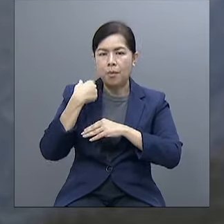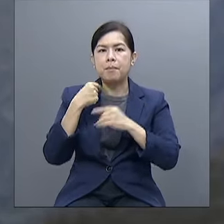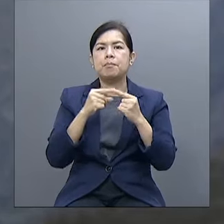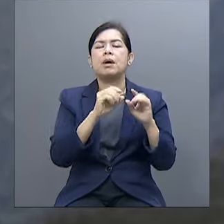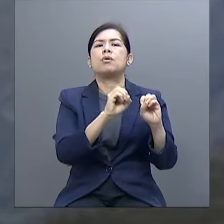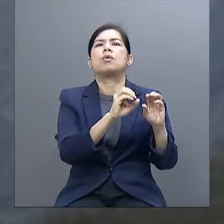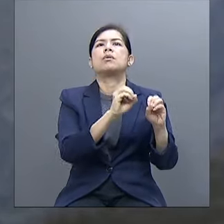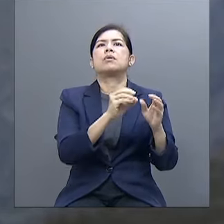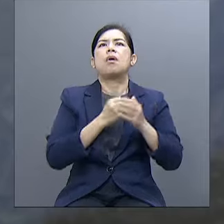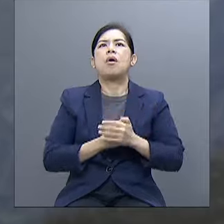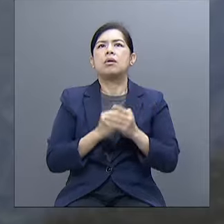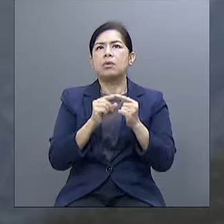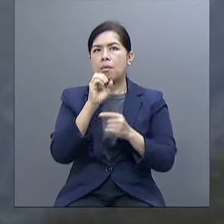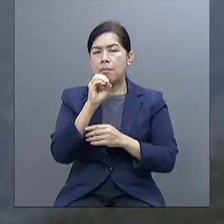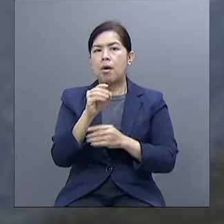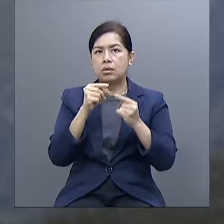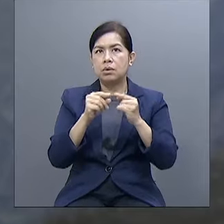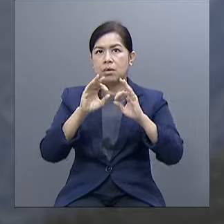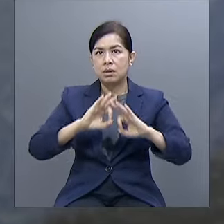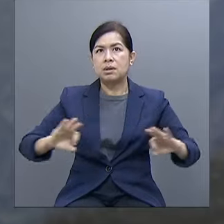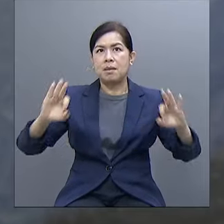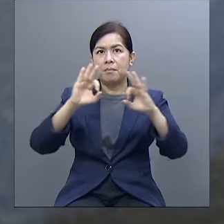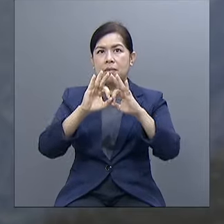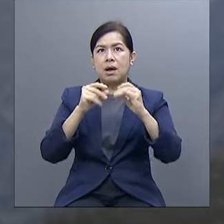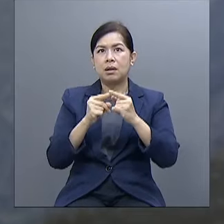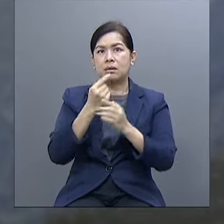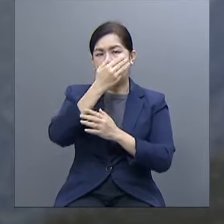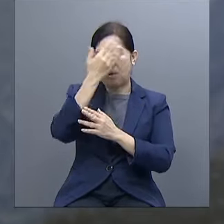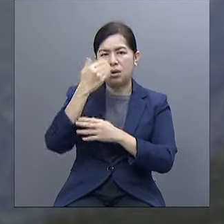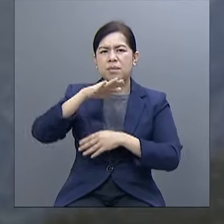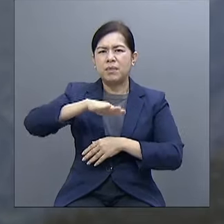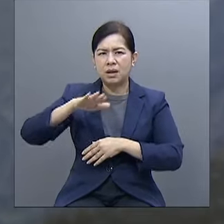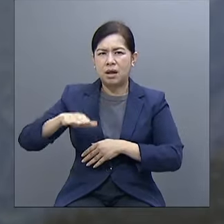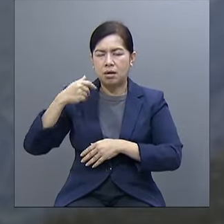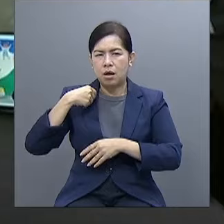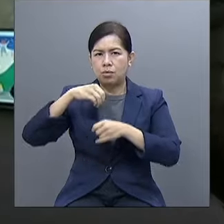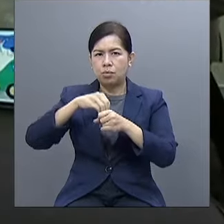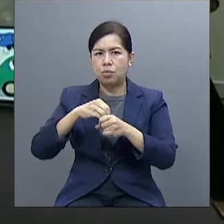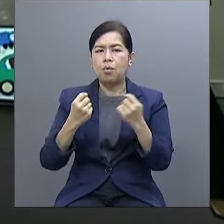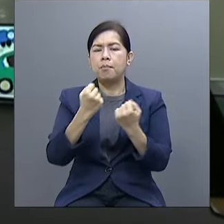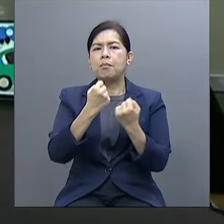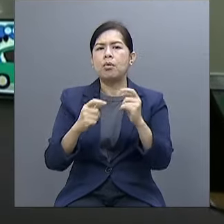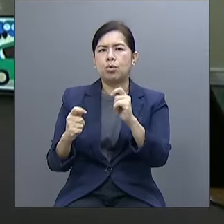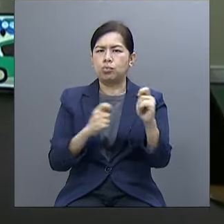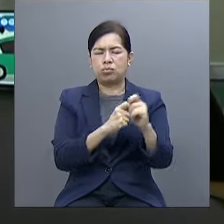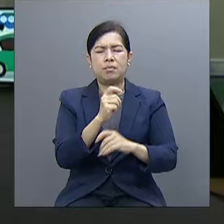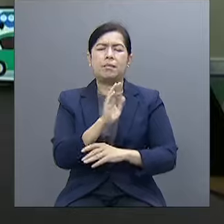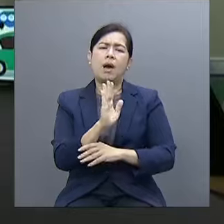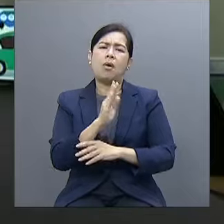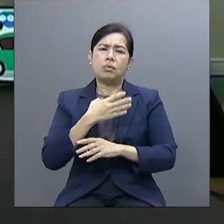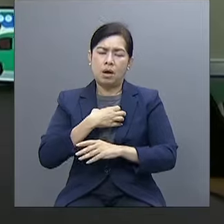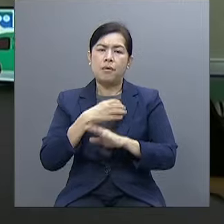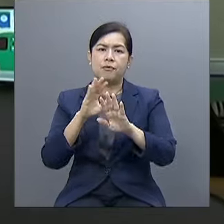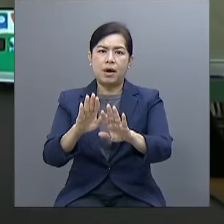านครูก็ลืมได้แต่ที่สำคัญคืออย่าลืมเด็กไว้บนรถตู้ก็เลยเป็นแรงบันดาลใจที่ให้มาเขียนเรื่องนี้เรื่องนี้เนี่ยเราออกแบบม